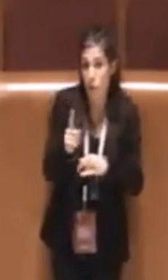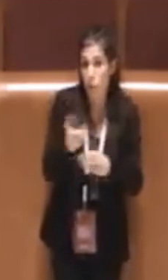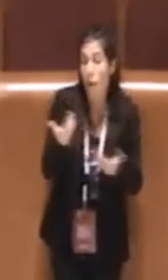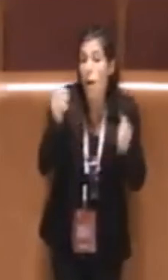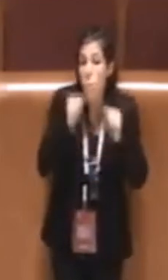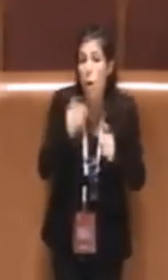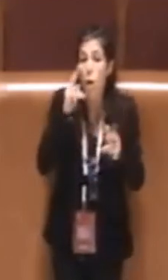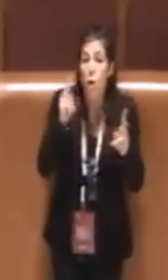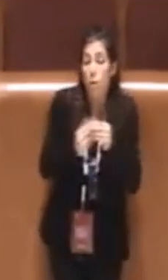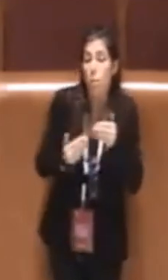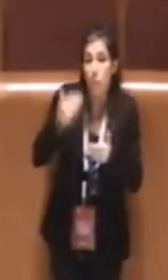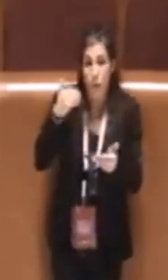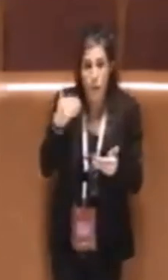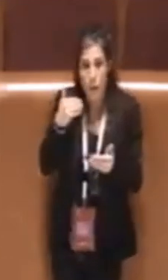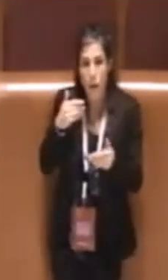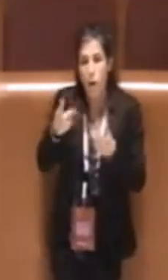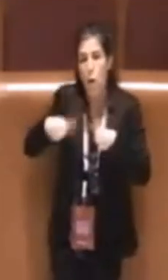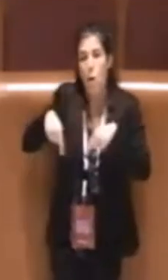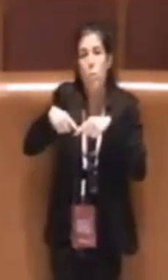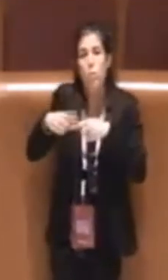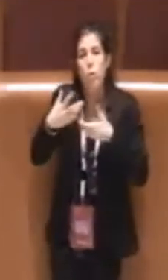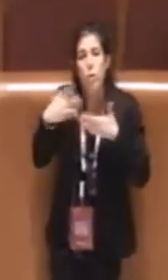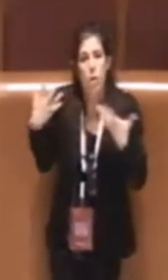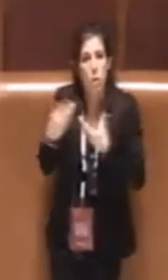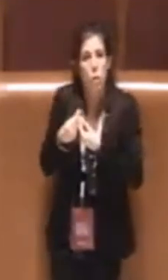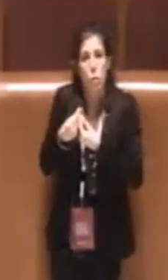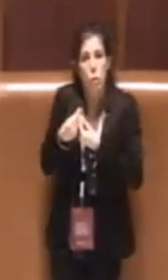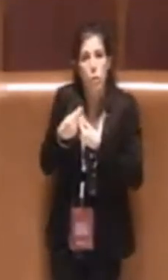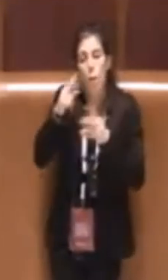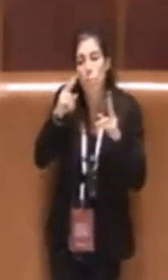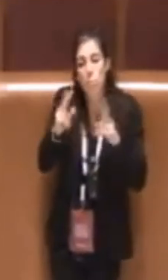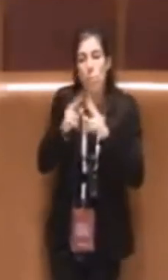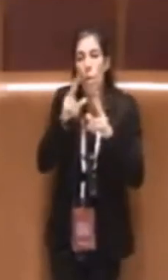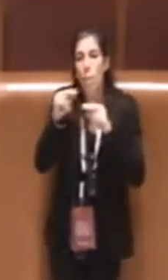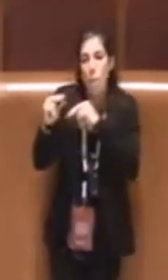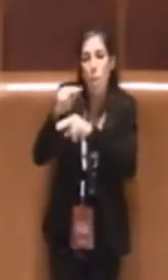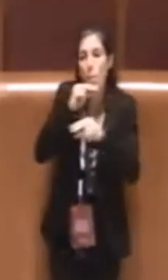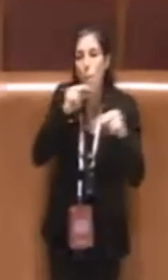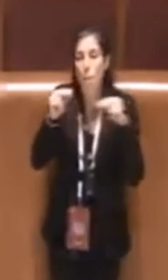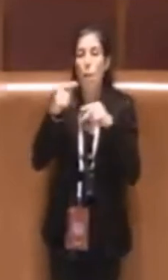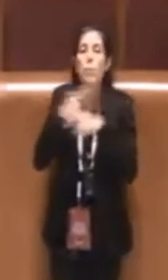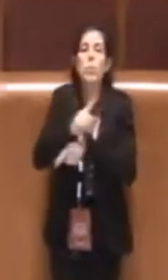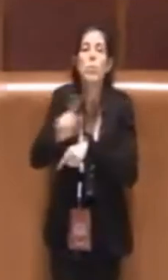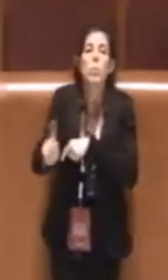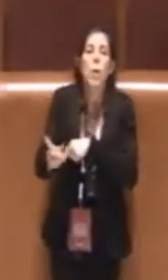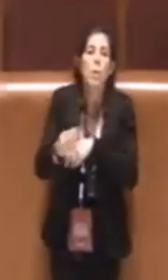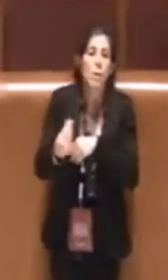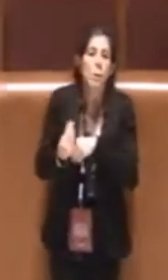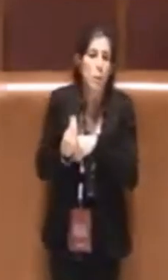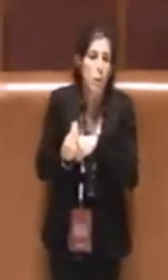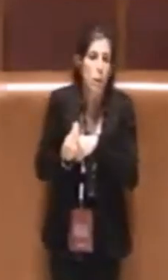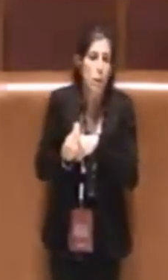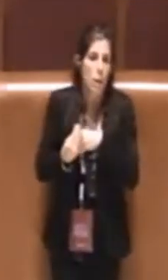incontrare in sede di commissione congiunta, avremmo potuto parlare di questo. Invece non siete stati capaci di farlo, evidentemente.